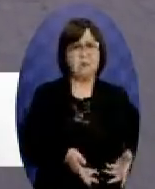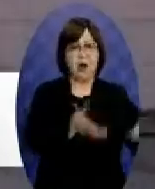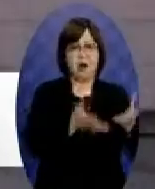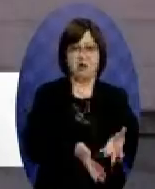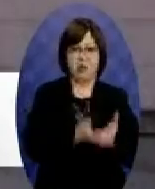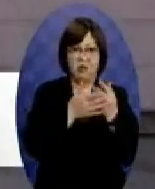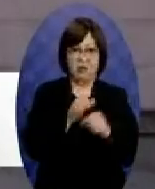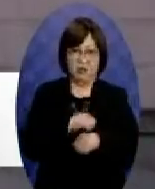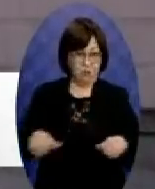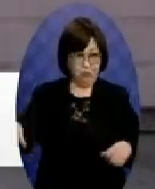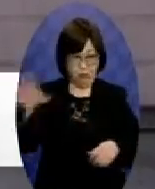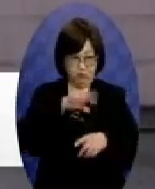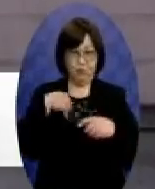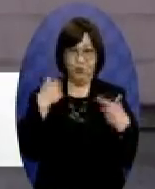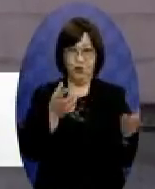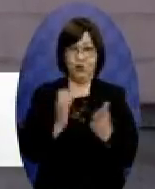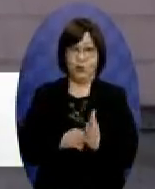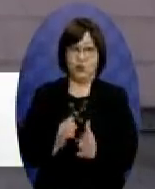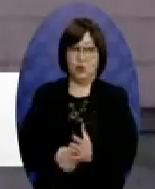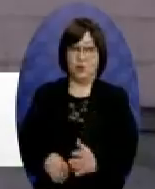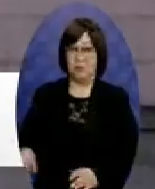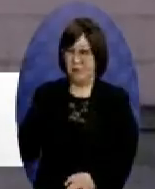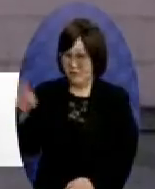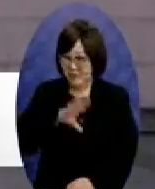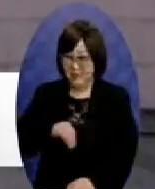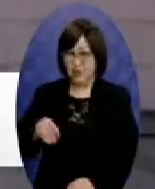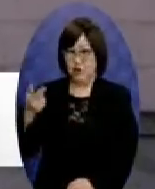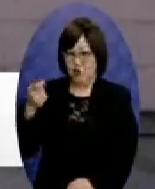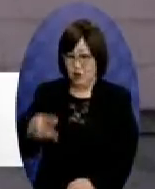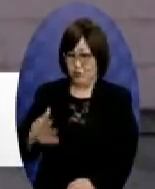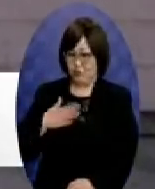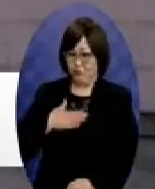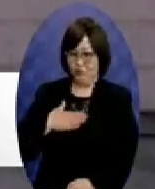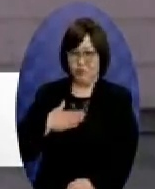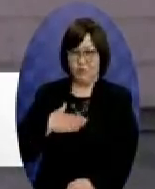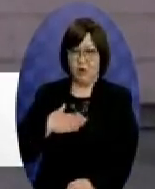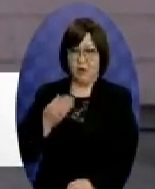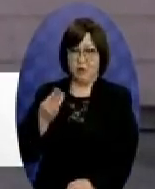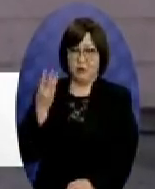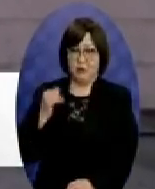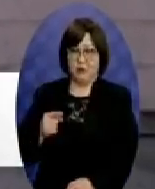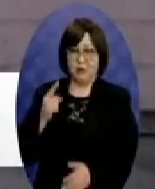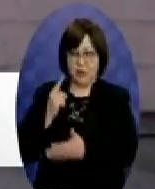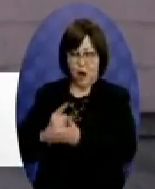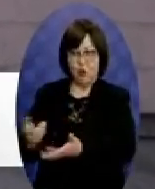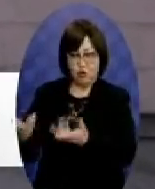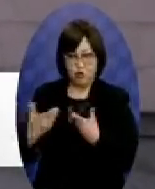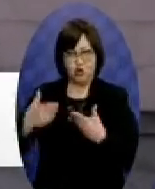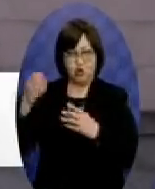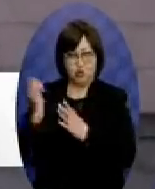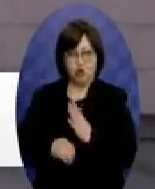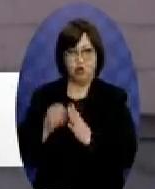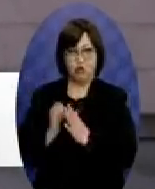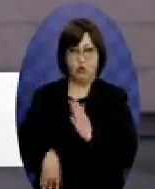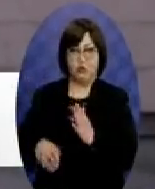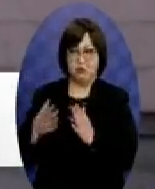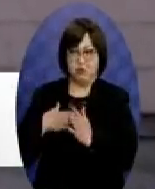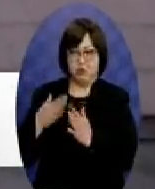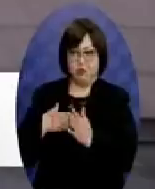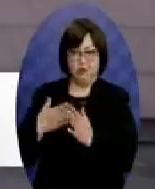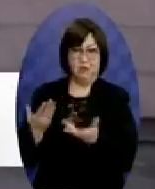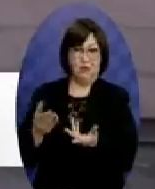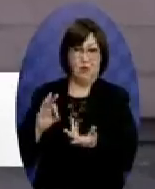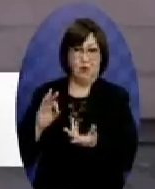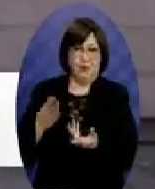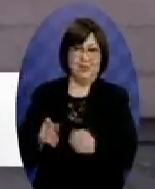ёстой. Биднээс үүсэл гэсэн үг гэж би хувьтай боддог шээ. Тэгэд ирээдүйд маань одоо энэ нэг сайхан төлөвлөгөөтэй